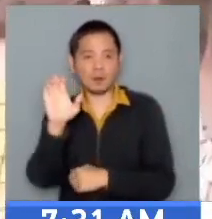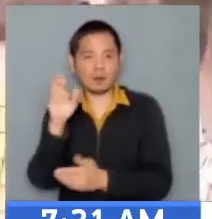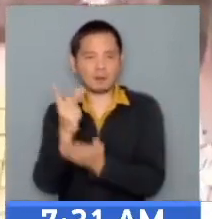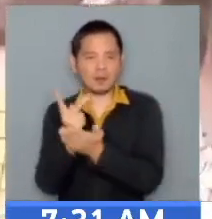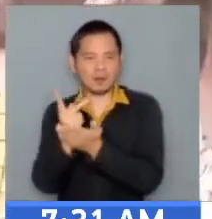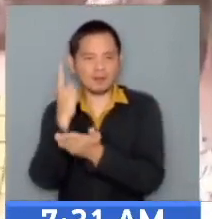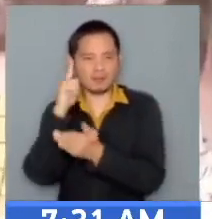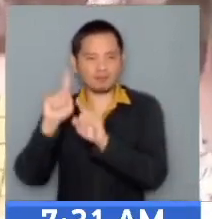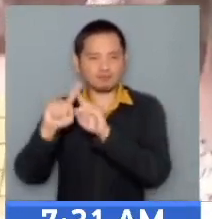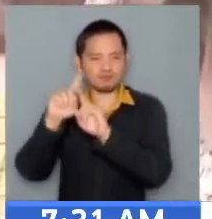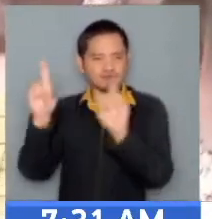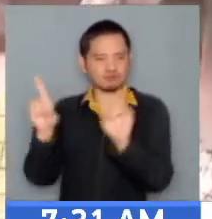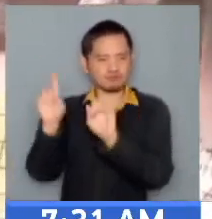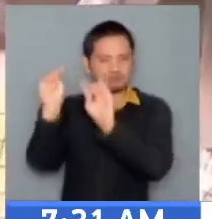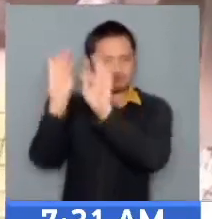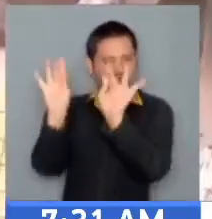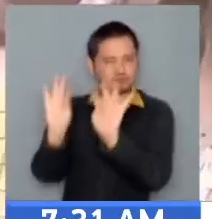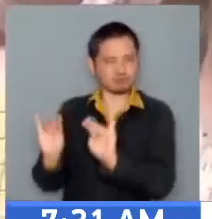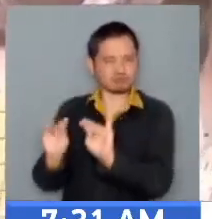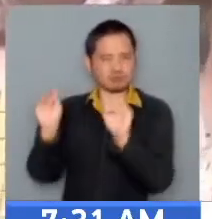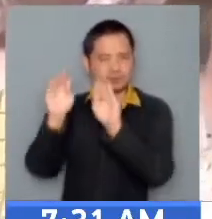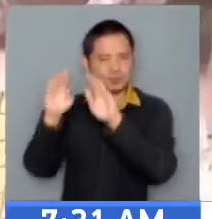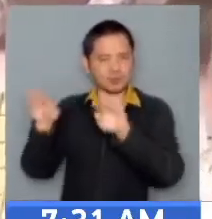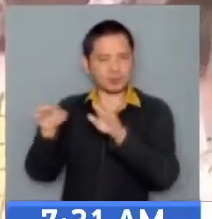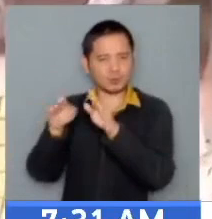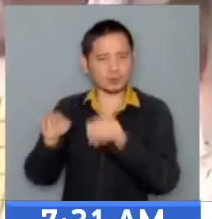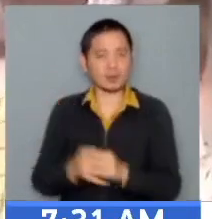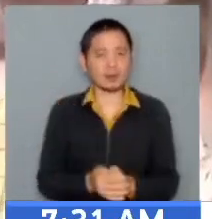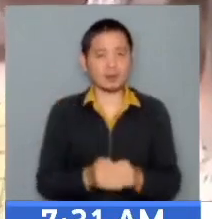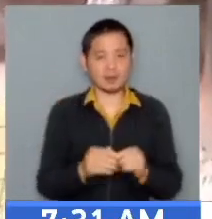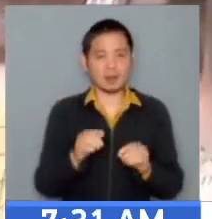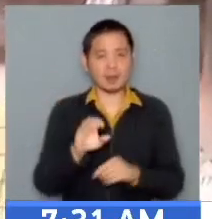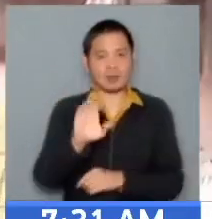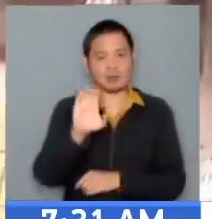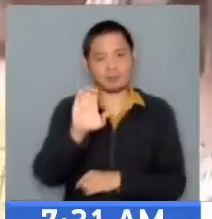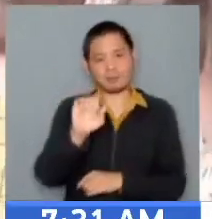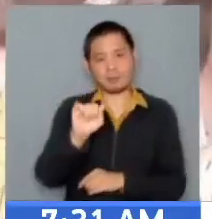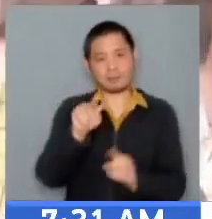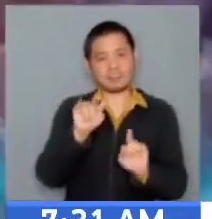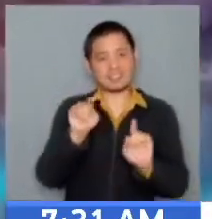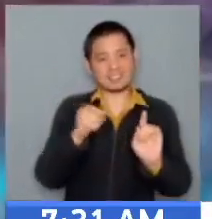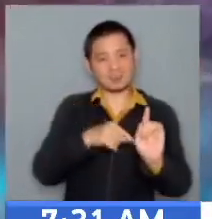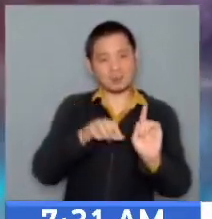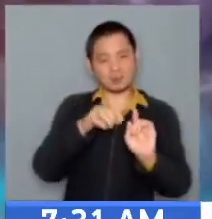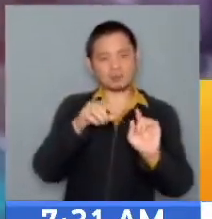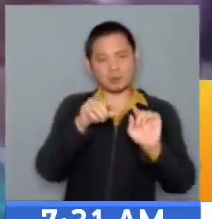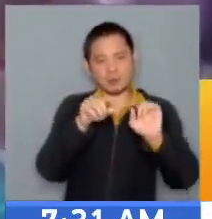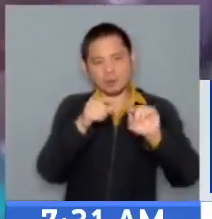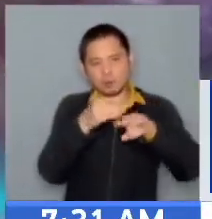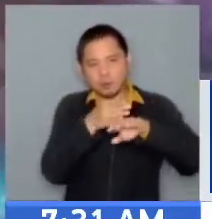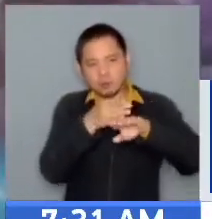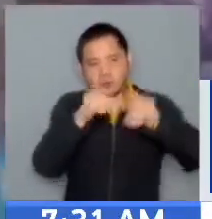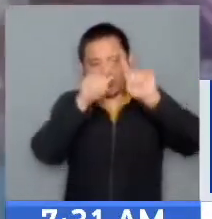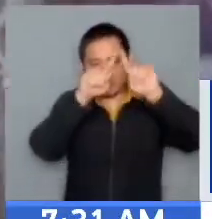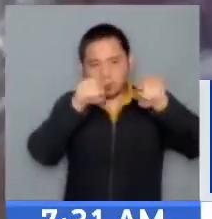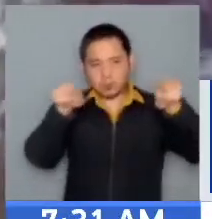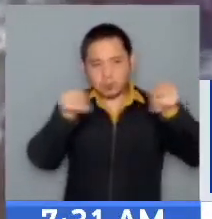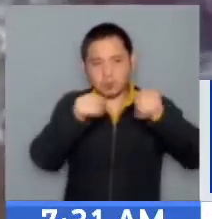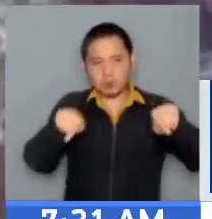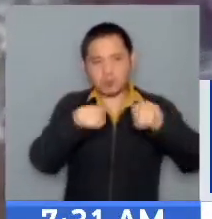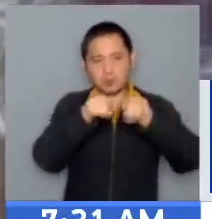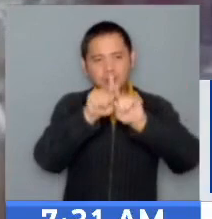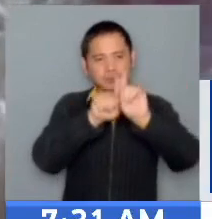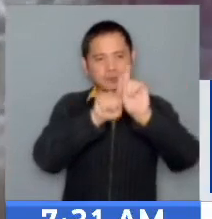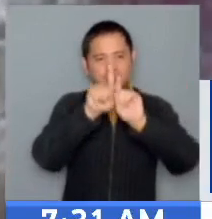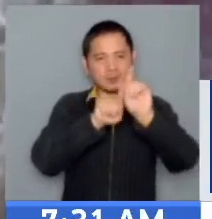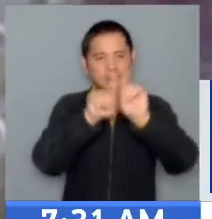parol naman po nagawa sa kapis, meron din dito na 800 pesos yung pinakamaliit hanggang 3,000 pesos. Sabi ng mga nagtitinda, mas maaga